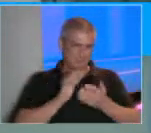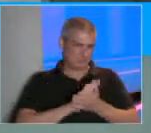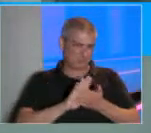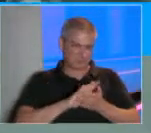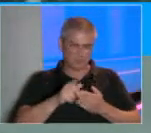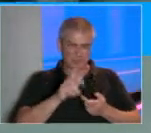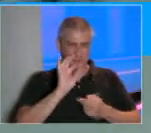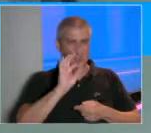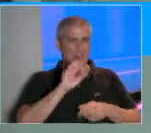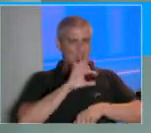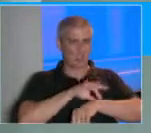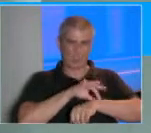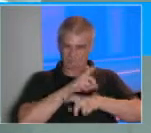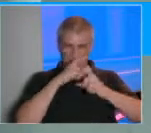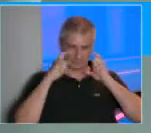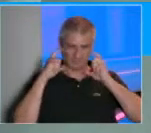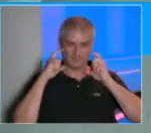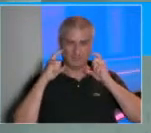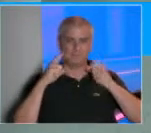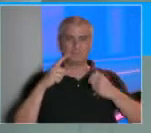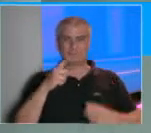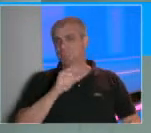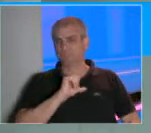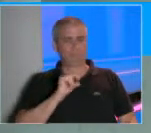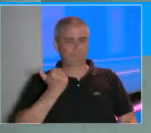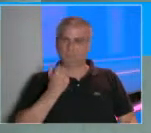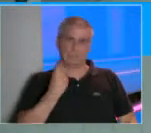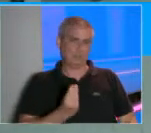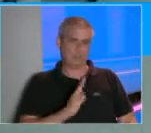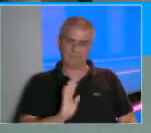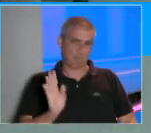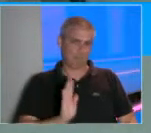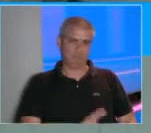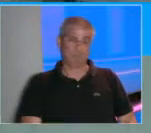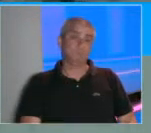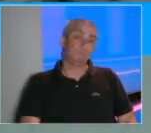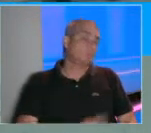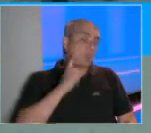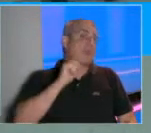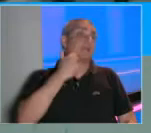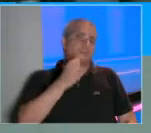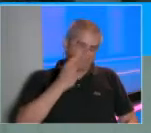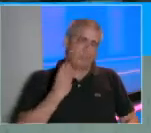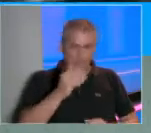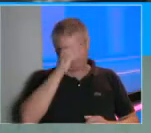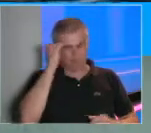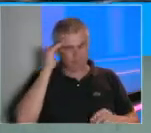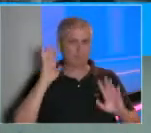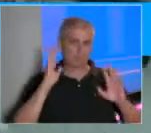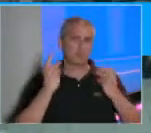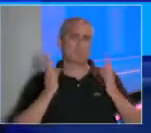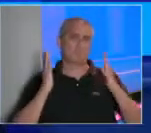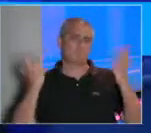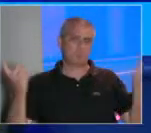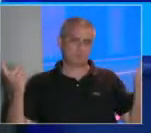הרגילה הזו שנראית כמלבן היא הטובה ביותר. אני לא יודע אם הטובה ביותר, אבל טובה מספיק, טובה מאוד.